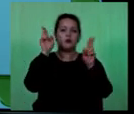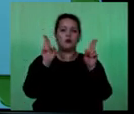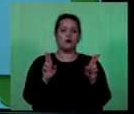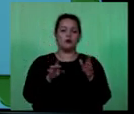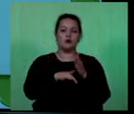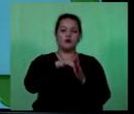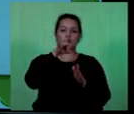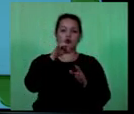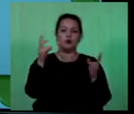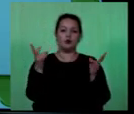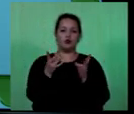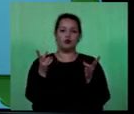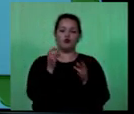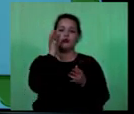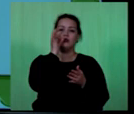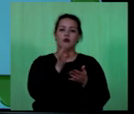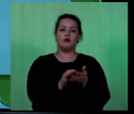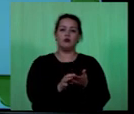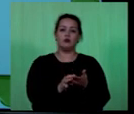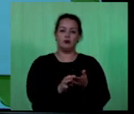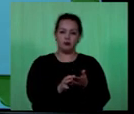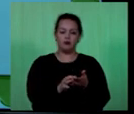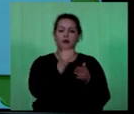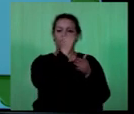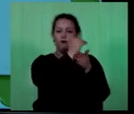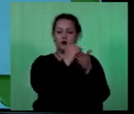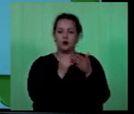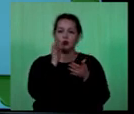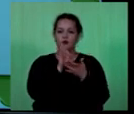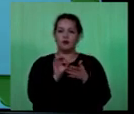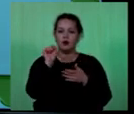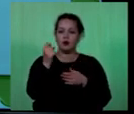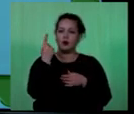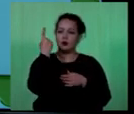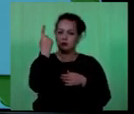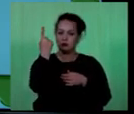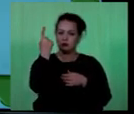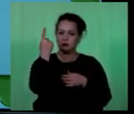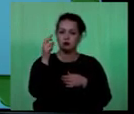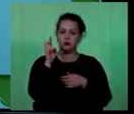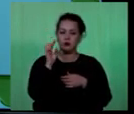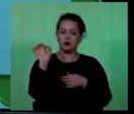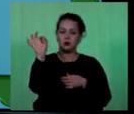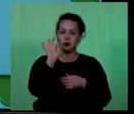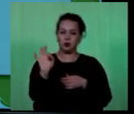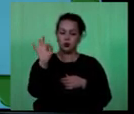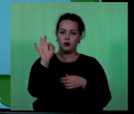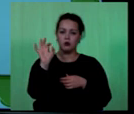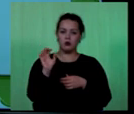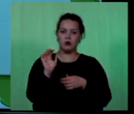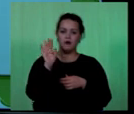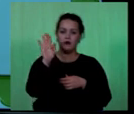выбираем нужный ответ вариант ответа а один b0 в